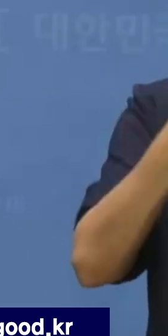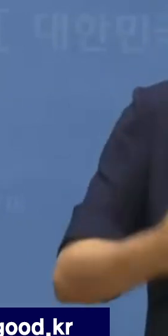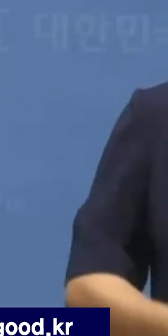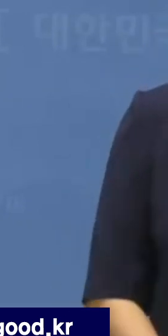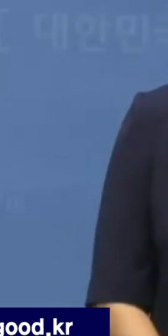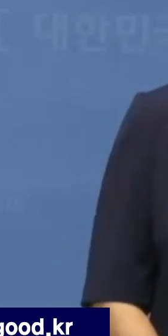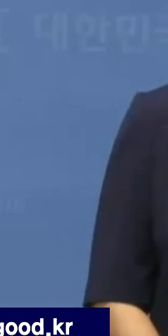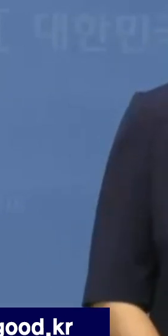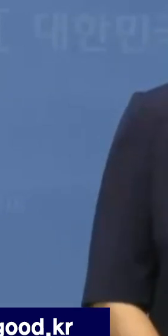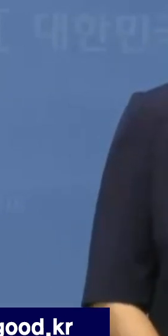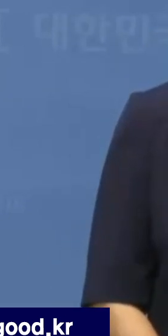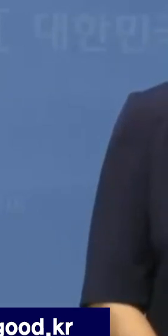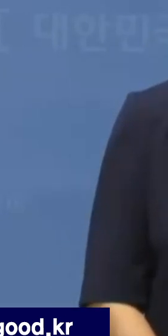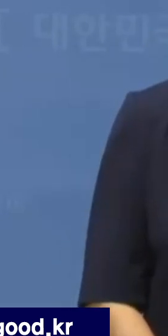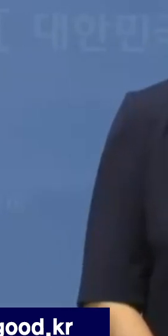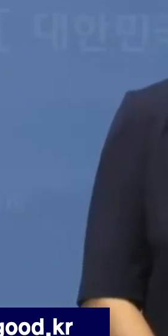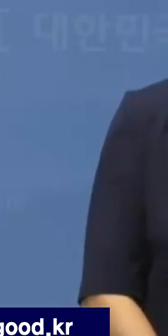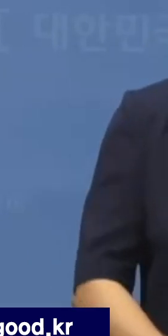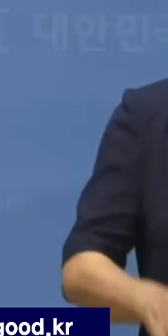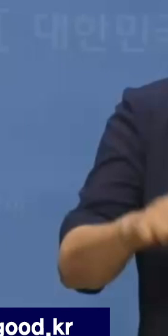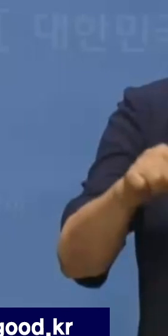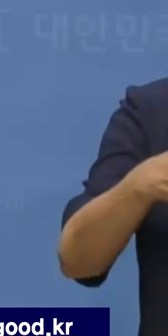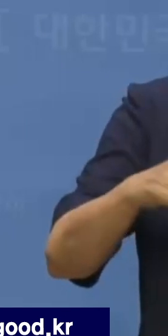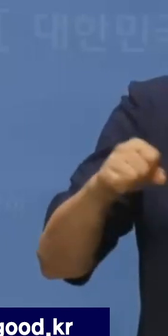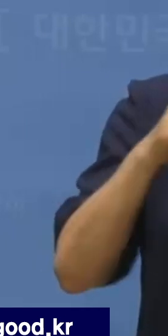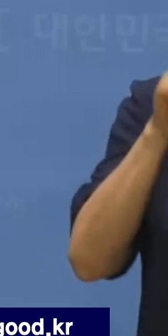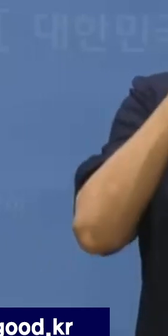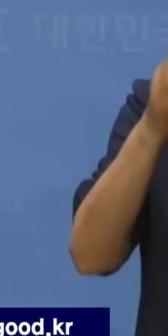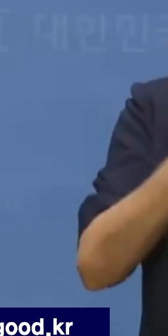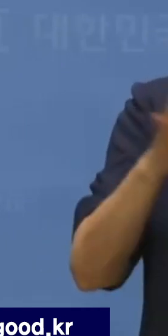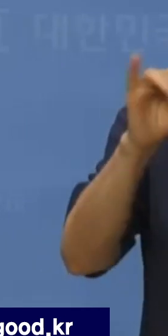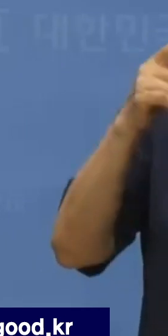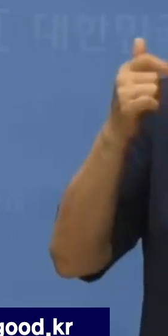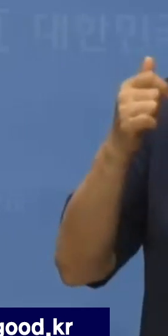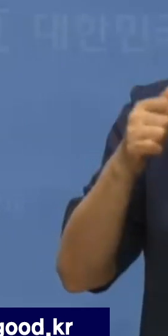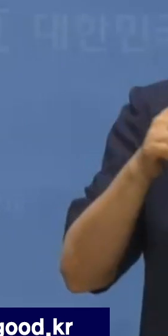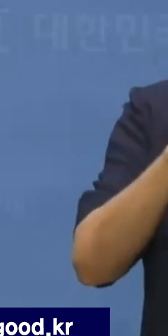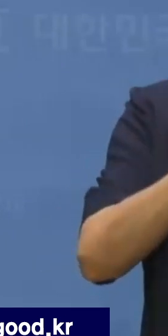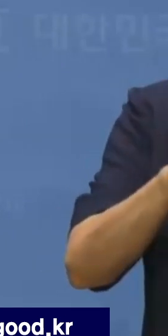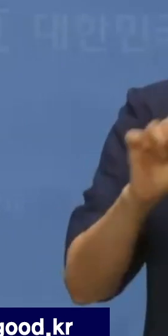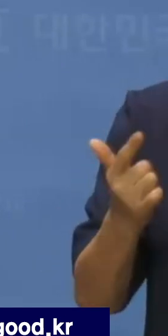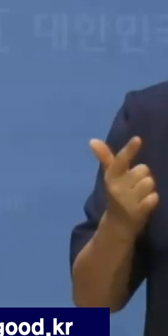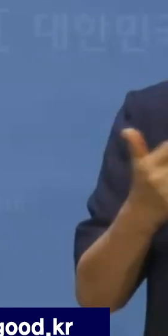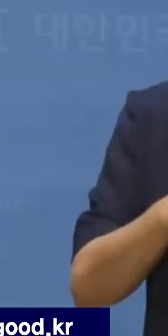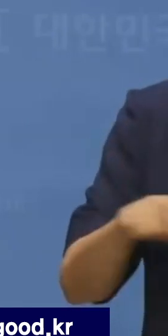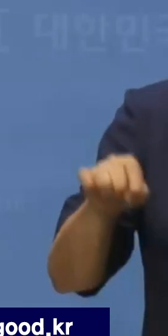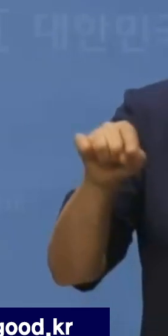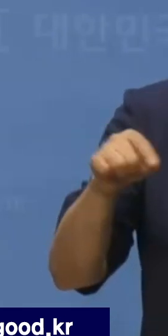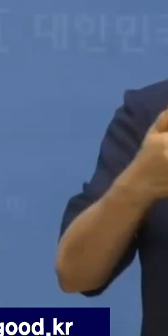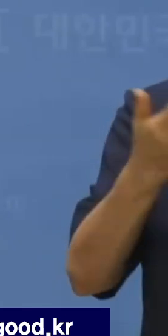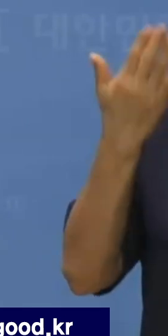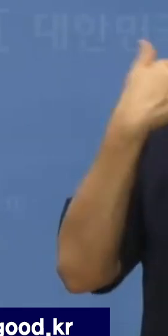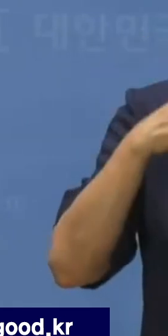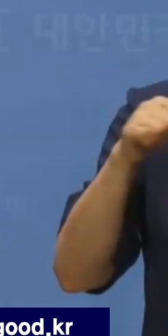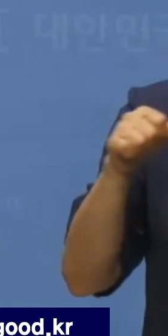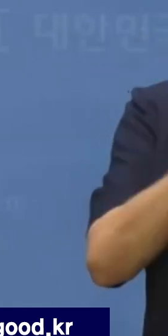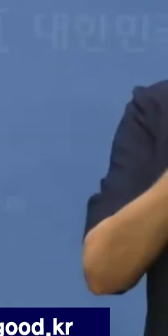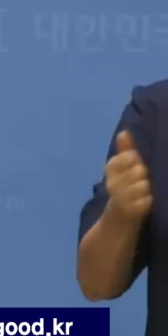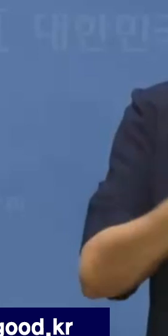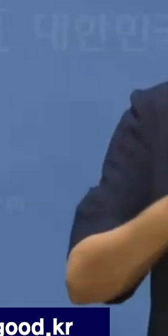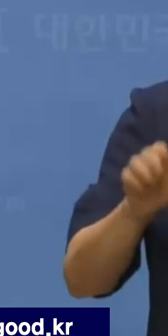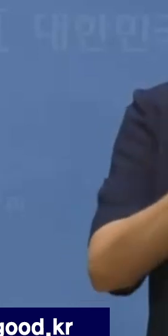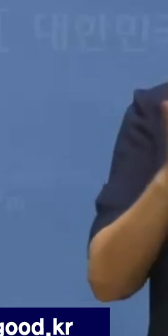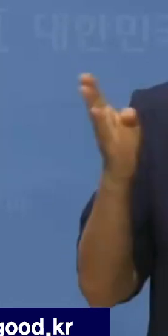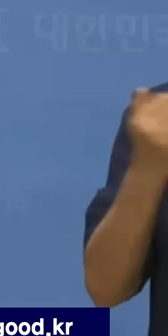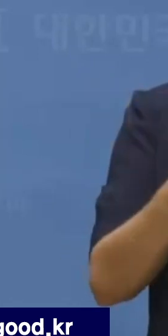하겠습니까? 정권의 핵심 실세였던 이동관 특보의 아들이 아니었다면 학폭위를 피해갈 수는